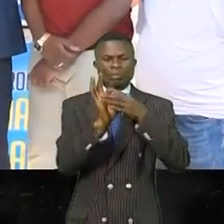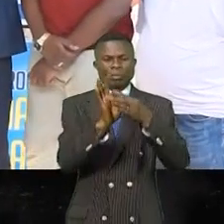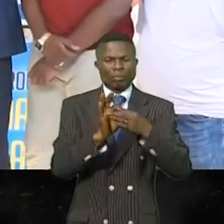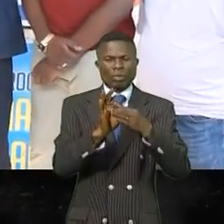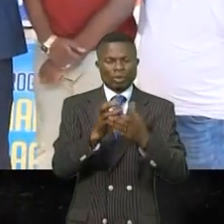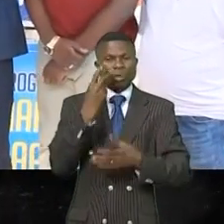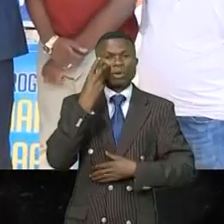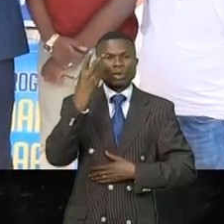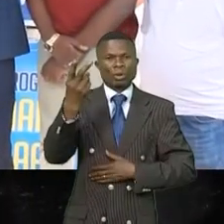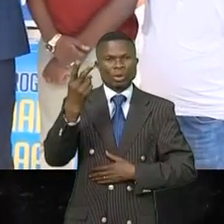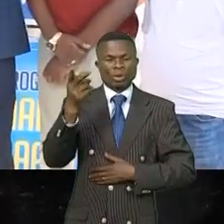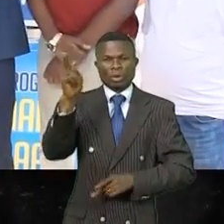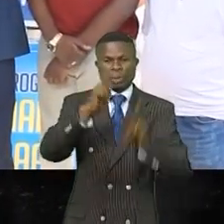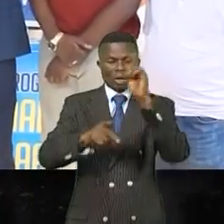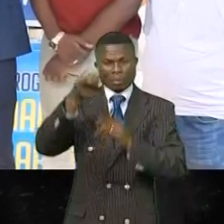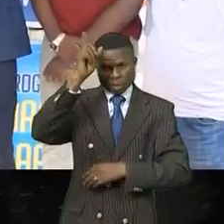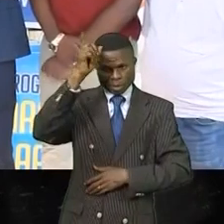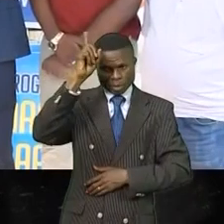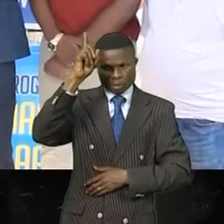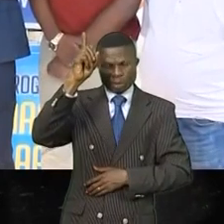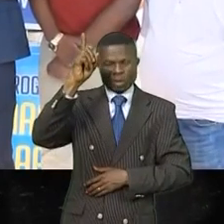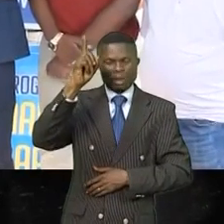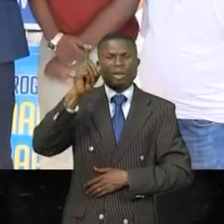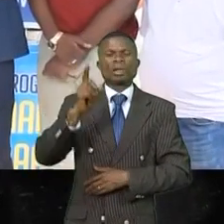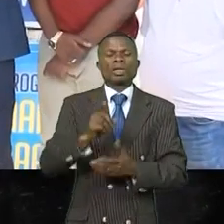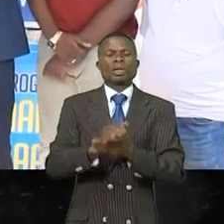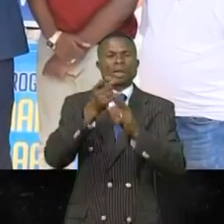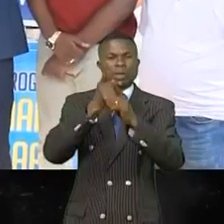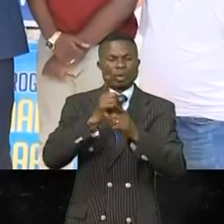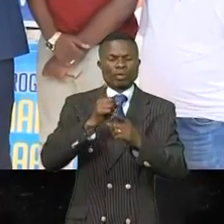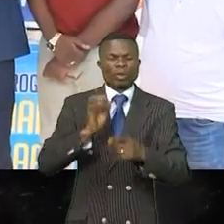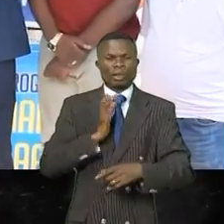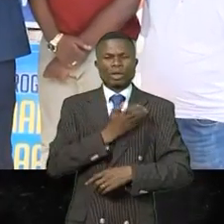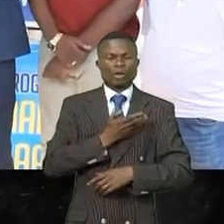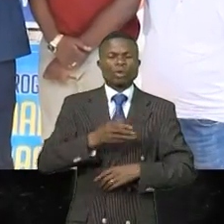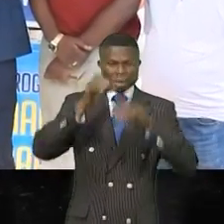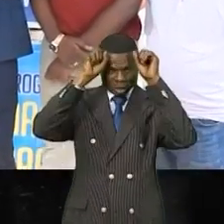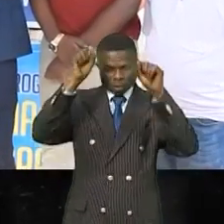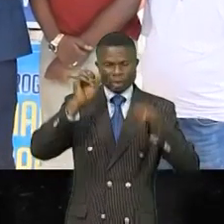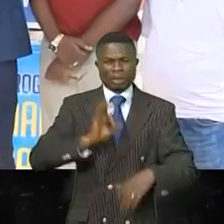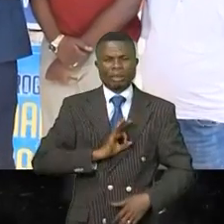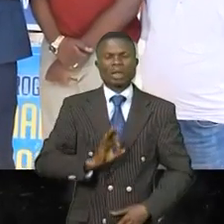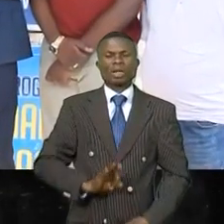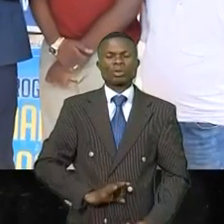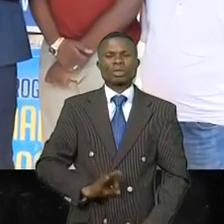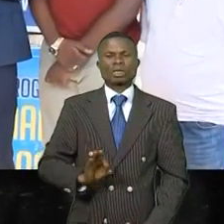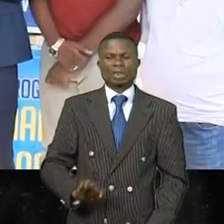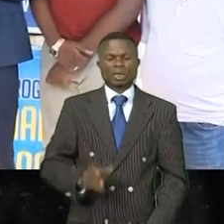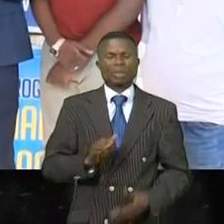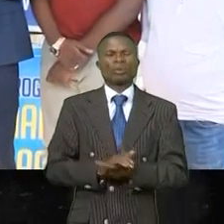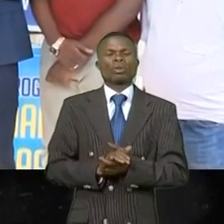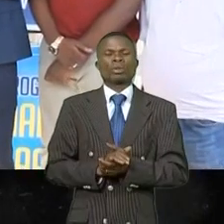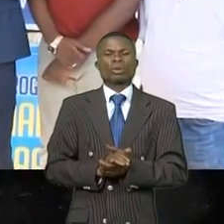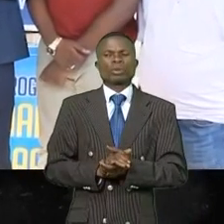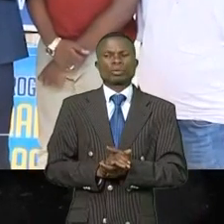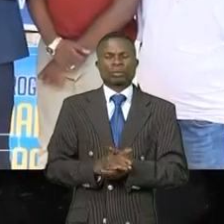la vision « le peuple d'abord » incarnée par son Excellence Monsieur le chef de l'État Félix Antoine Tshisekedi